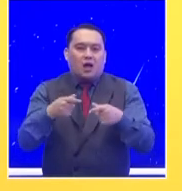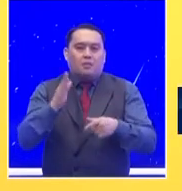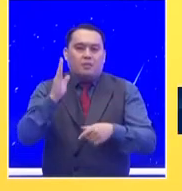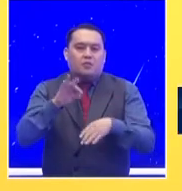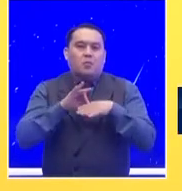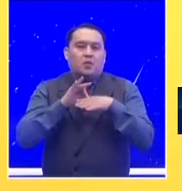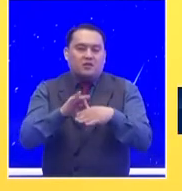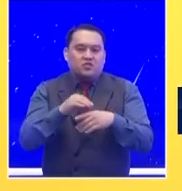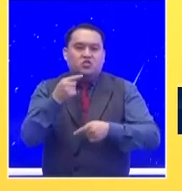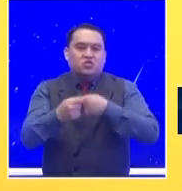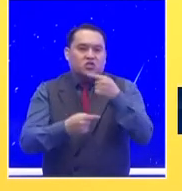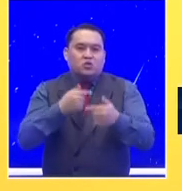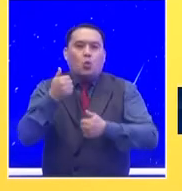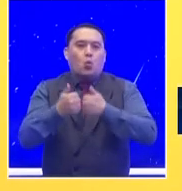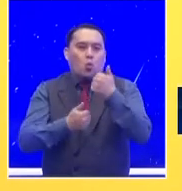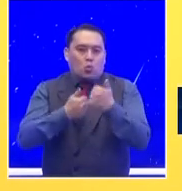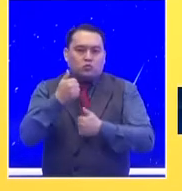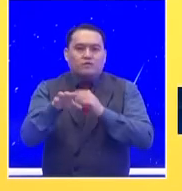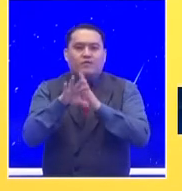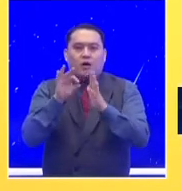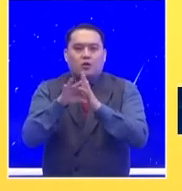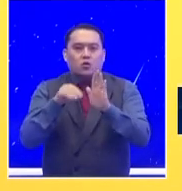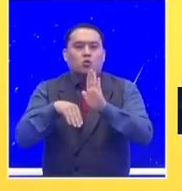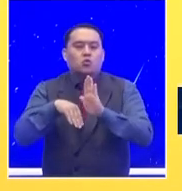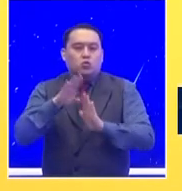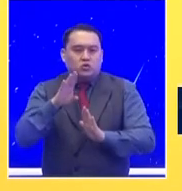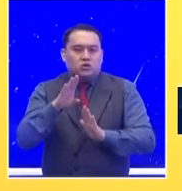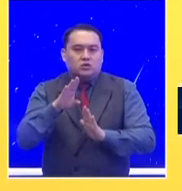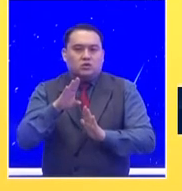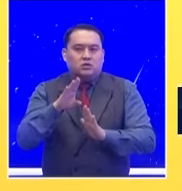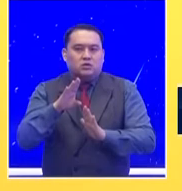как через конкурс и определять наиболее лучших,